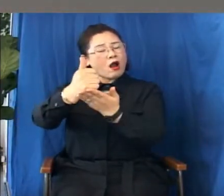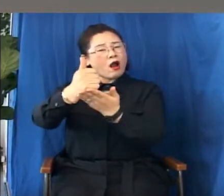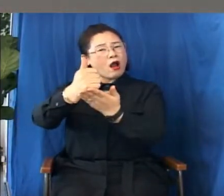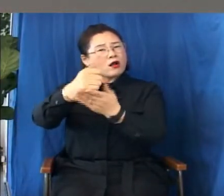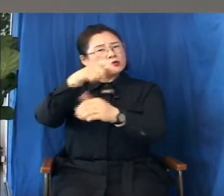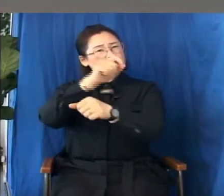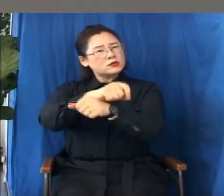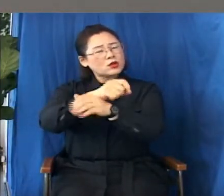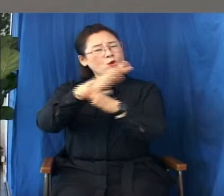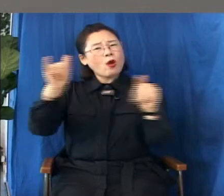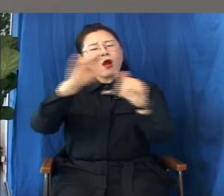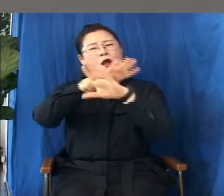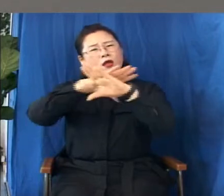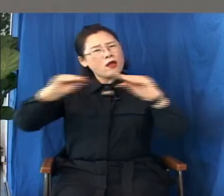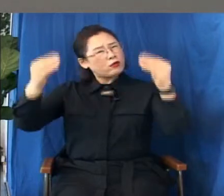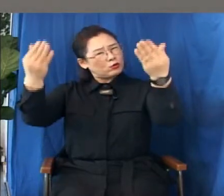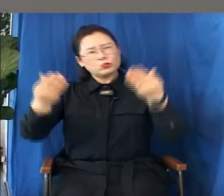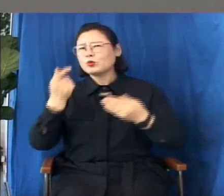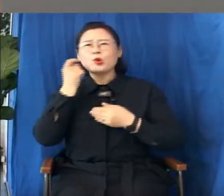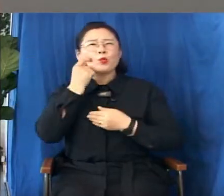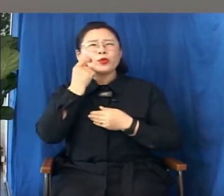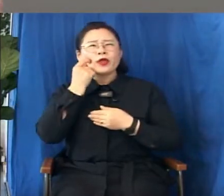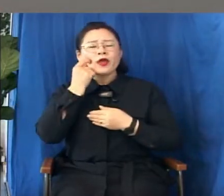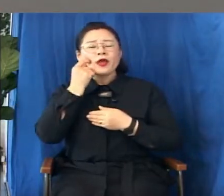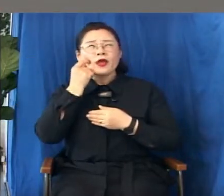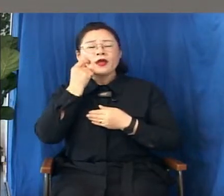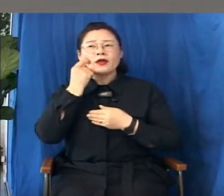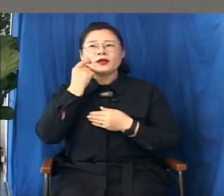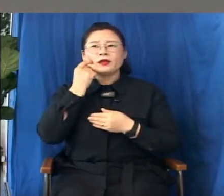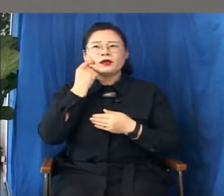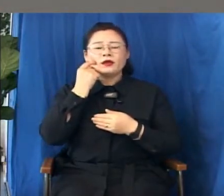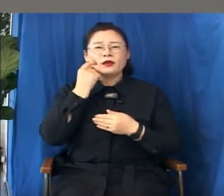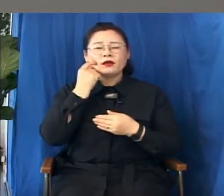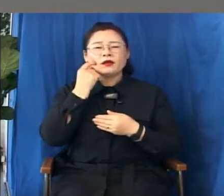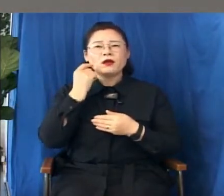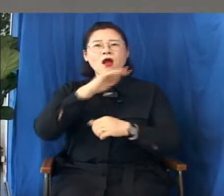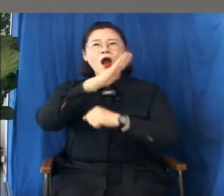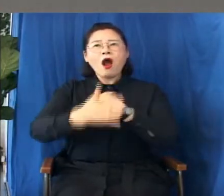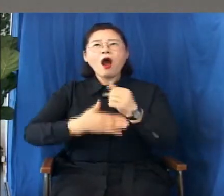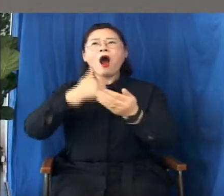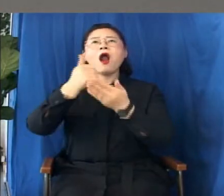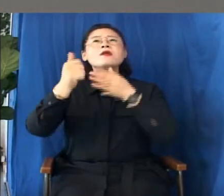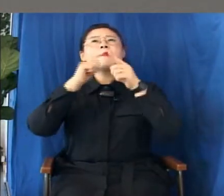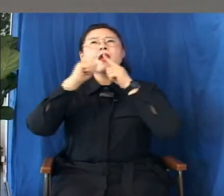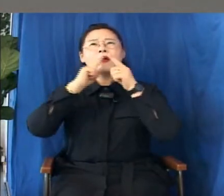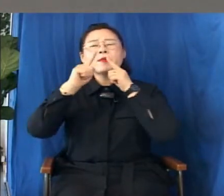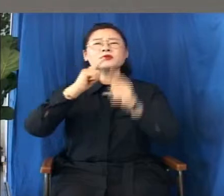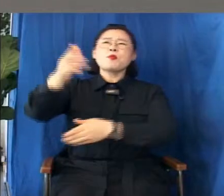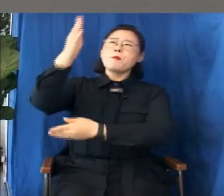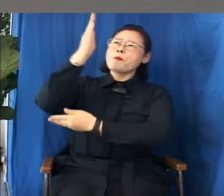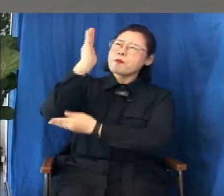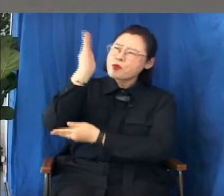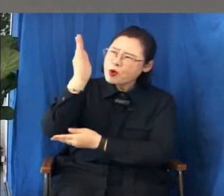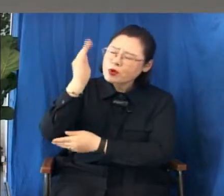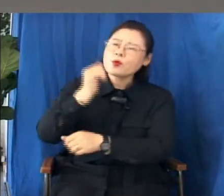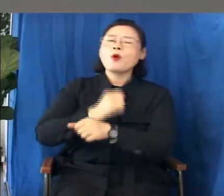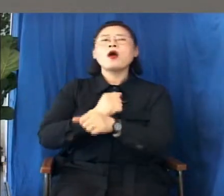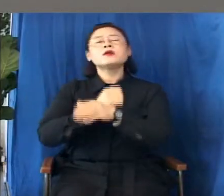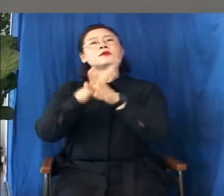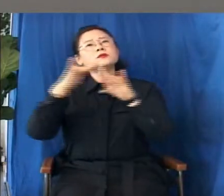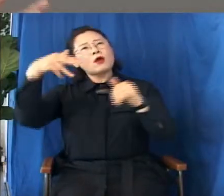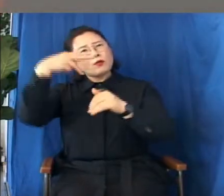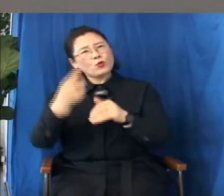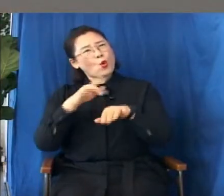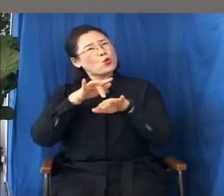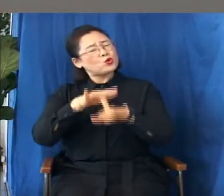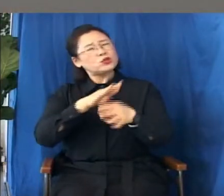못해. 아무도 해결을 못해요. 그렇게 하나님의 말씀하면서 하나님과 가까이 지내는 것 같았던 사람들도 귀신 들린